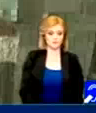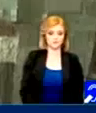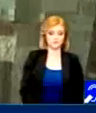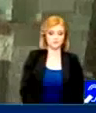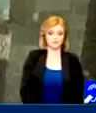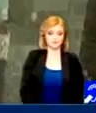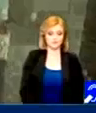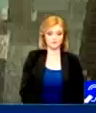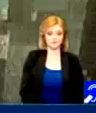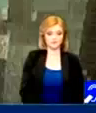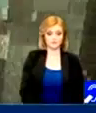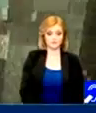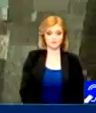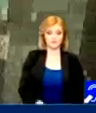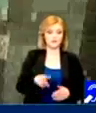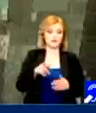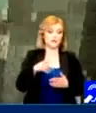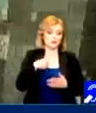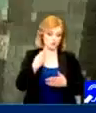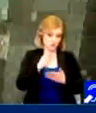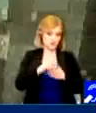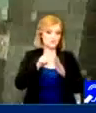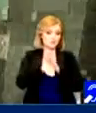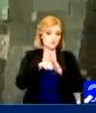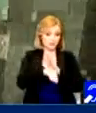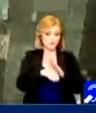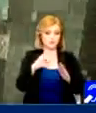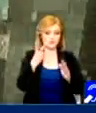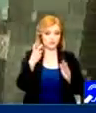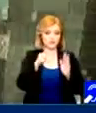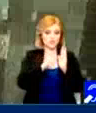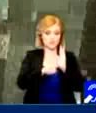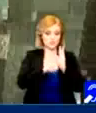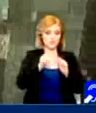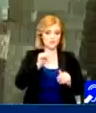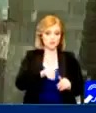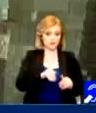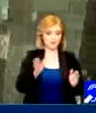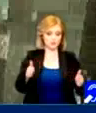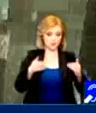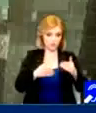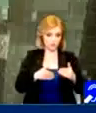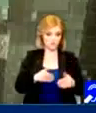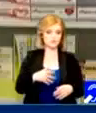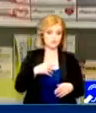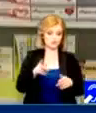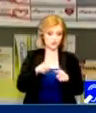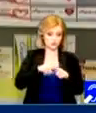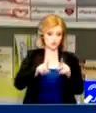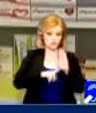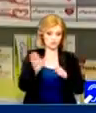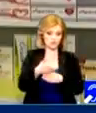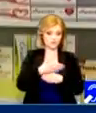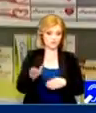încheiat pentru 265.000 de doze și care va putea fi în curând ridicat de către cei care au nevoie. Din